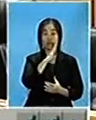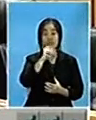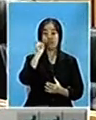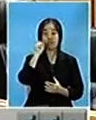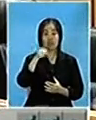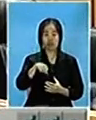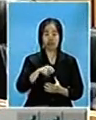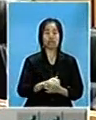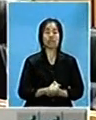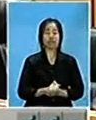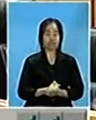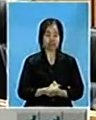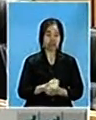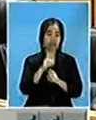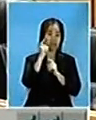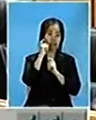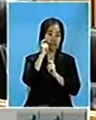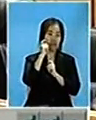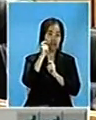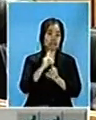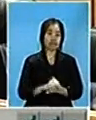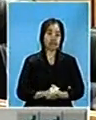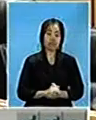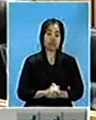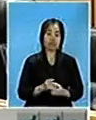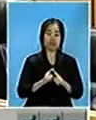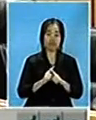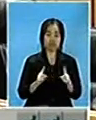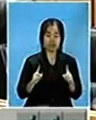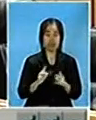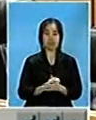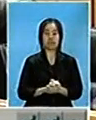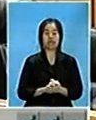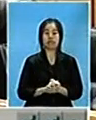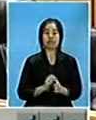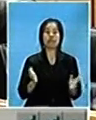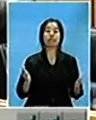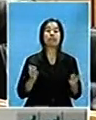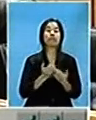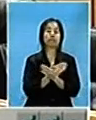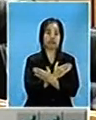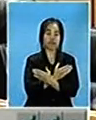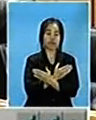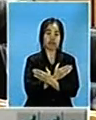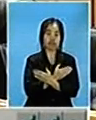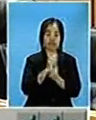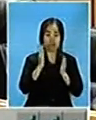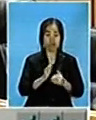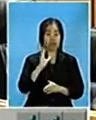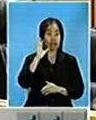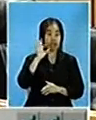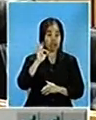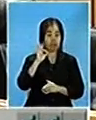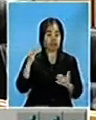ำตอบที่อันตรายมากเลยนะครับแต่ถ้าเราบอกว่าก็เปลี่ยน9ท่าน